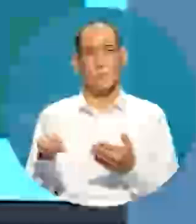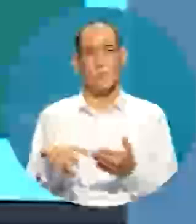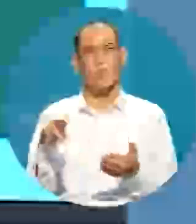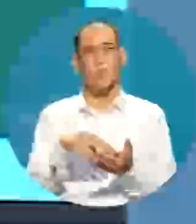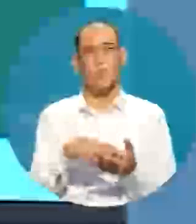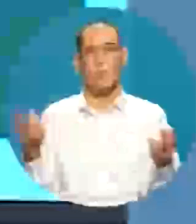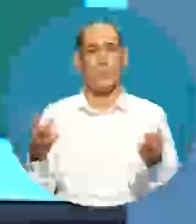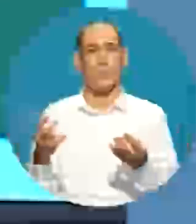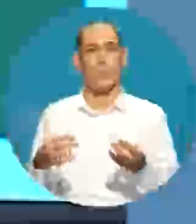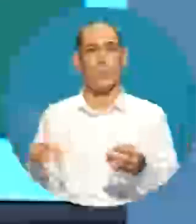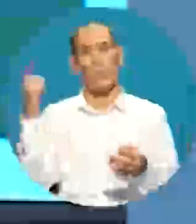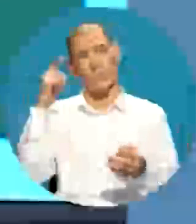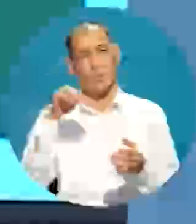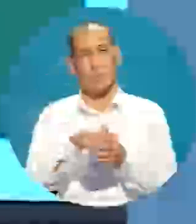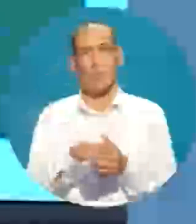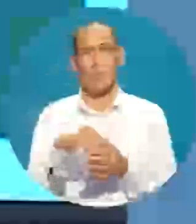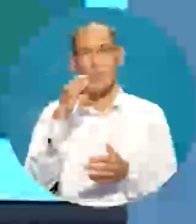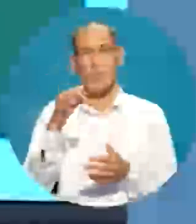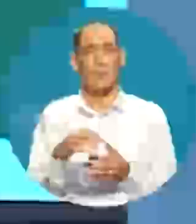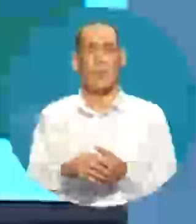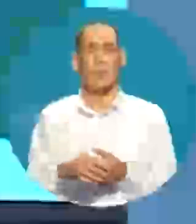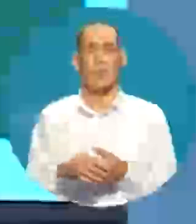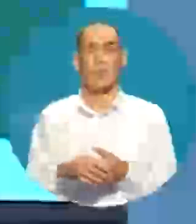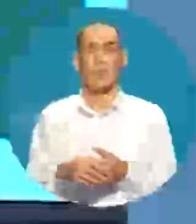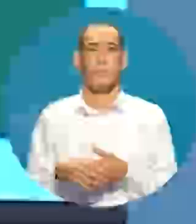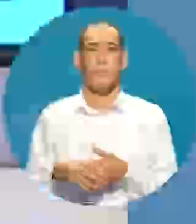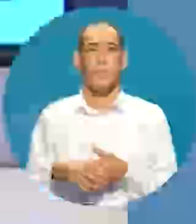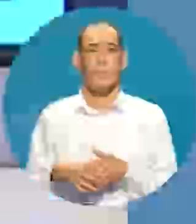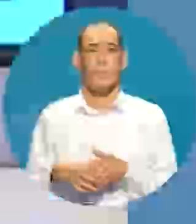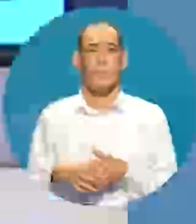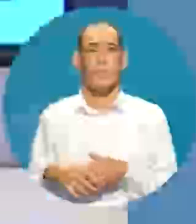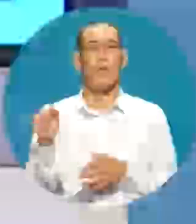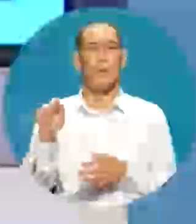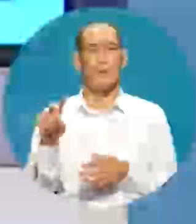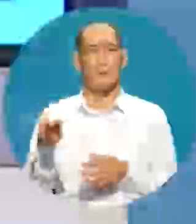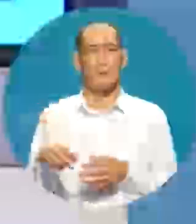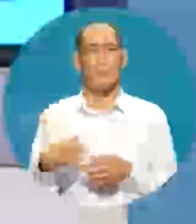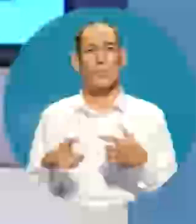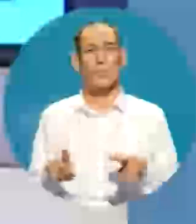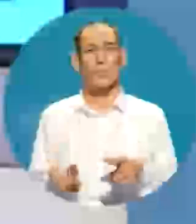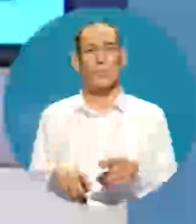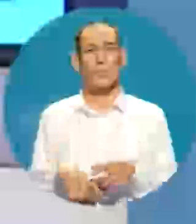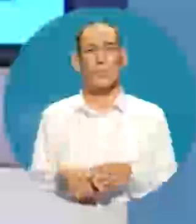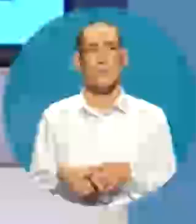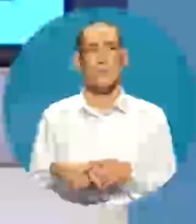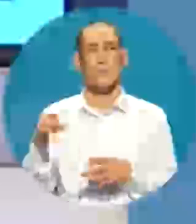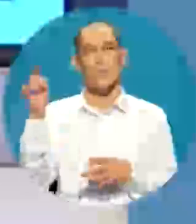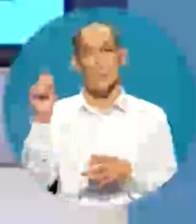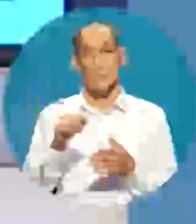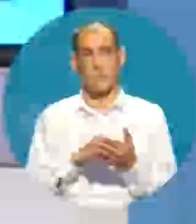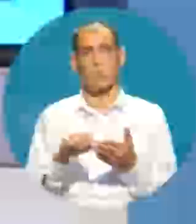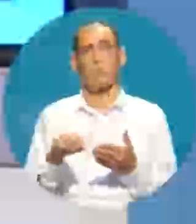jazudu toktatu kerek degen mänisti anlatadı. Al, bundan başka kıyas sızıkımız var